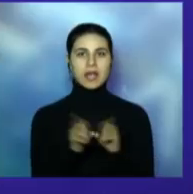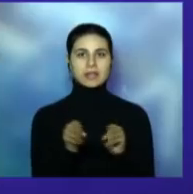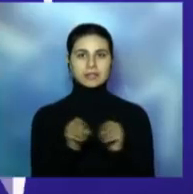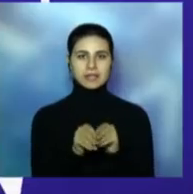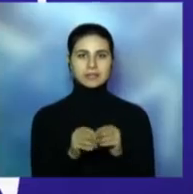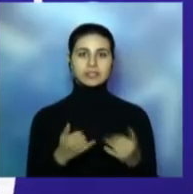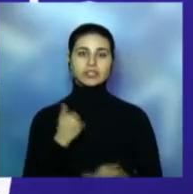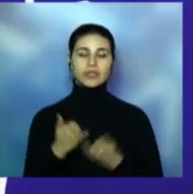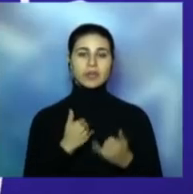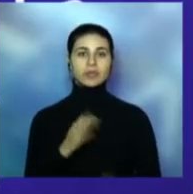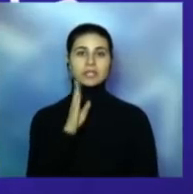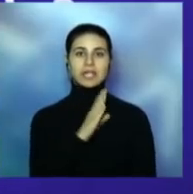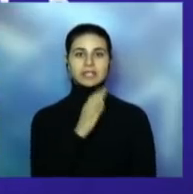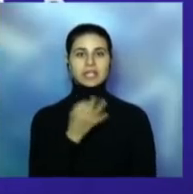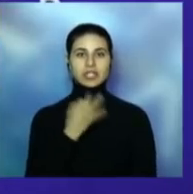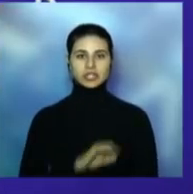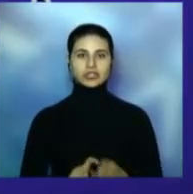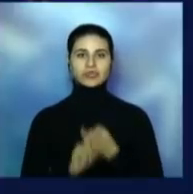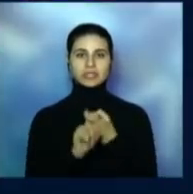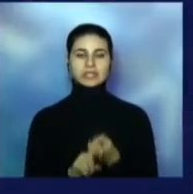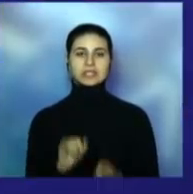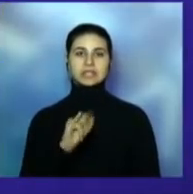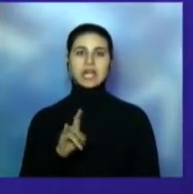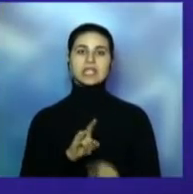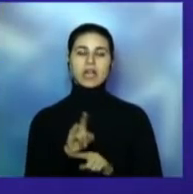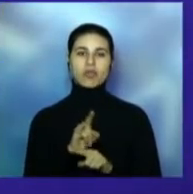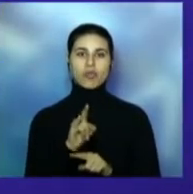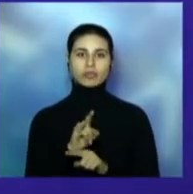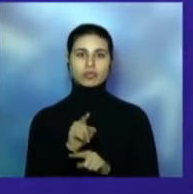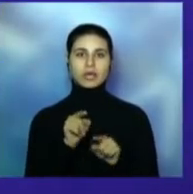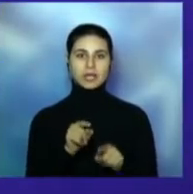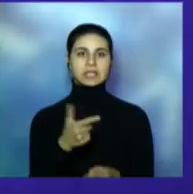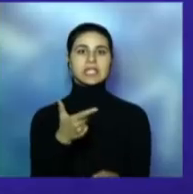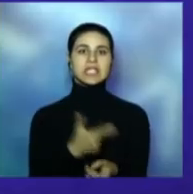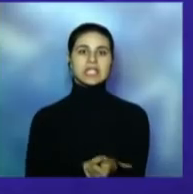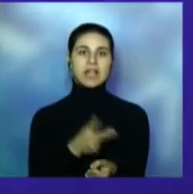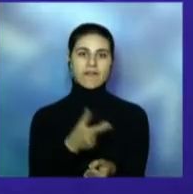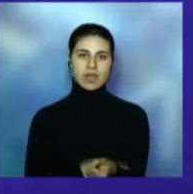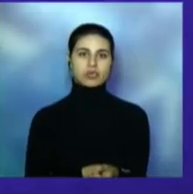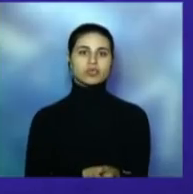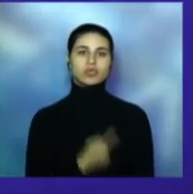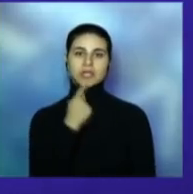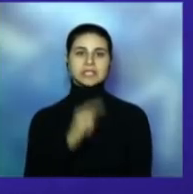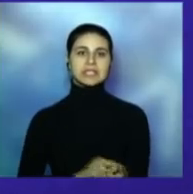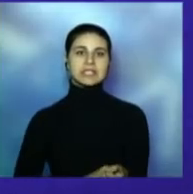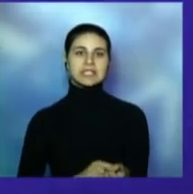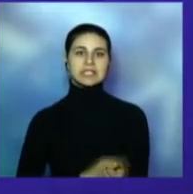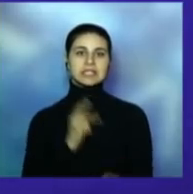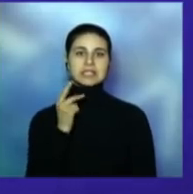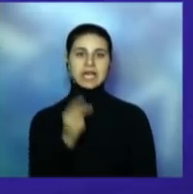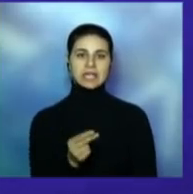პარტნიორს, დედიდან შვილს, ან ხელოვნურად, ინტრავენური ნარკომანიის, სისხლის